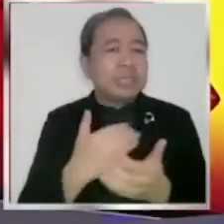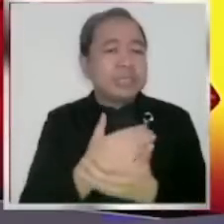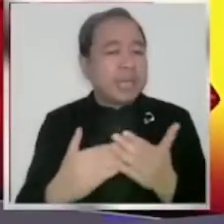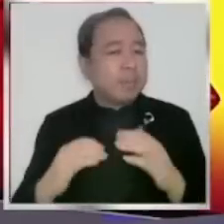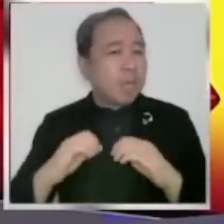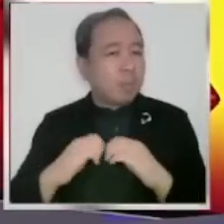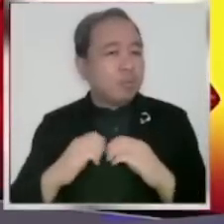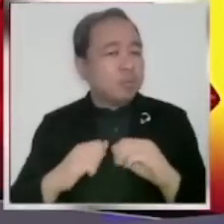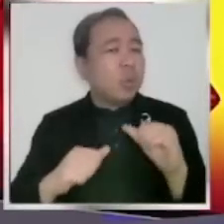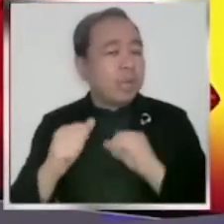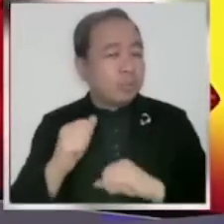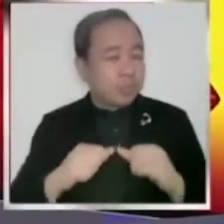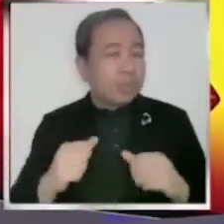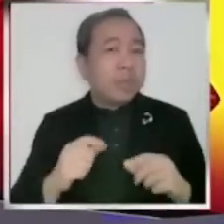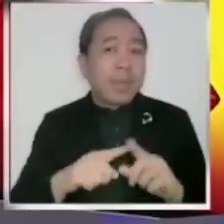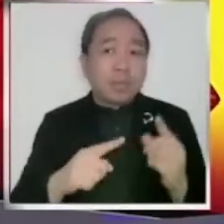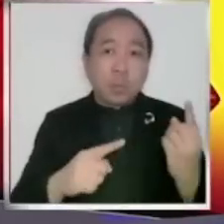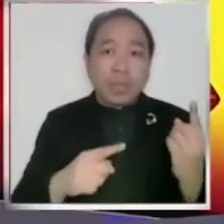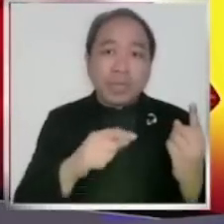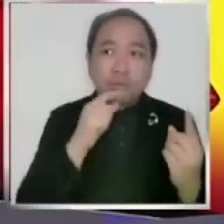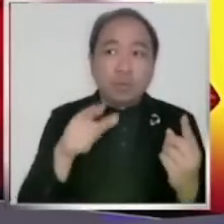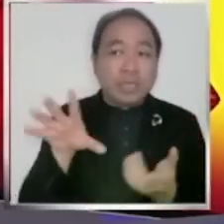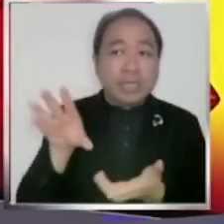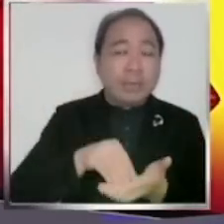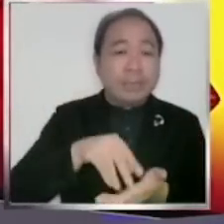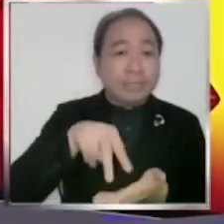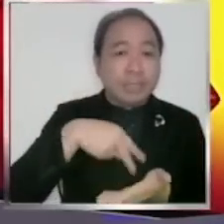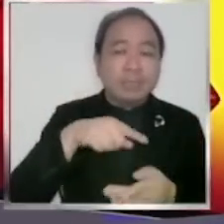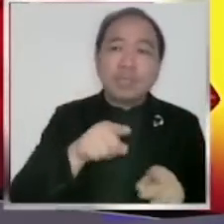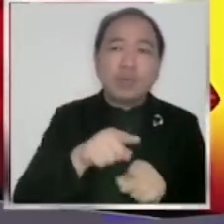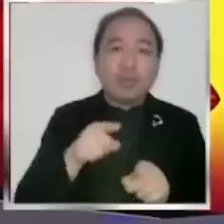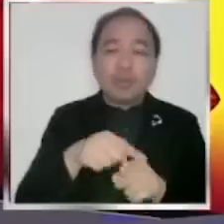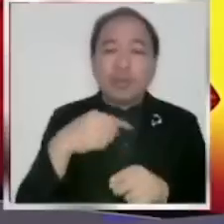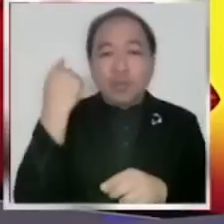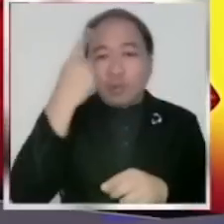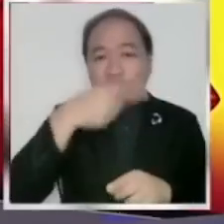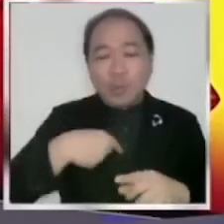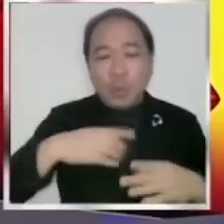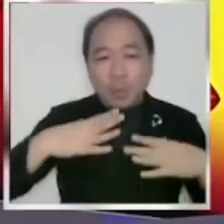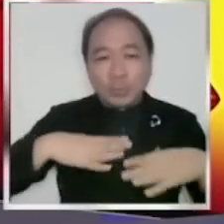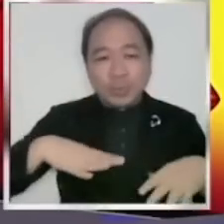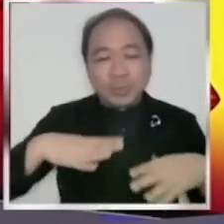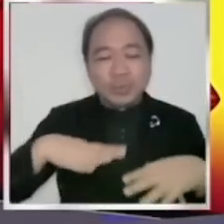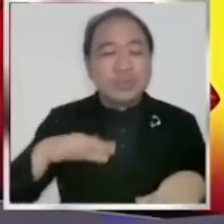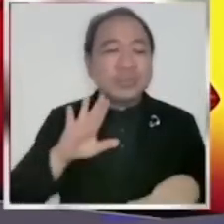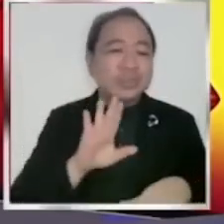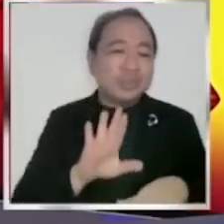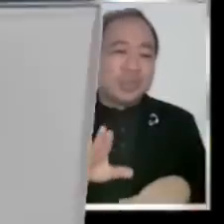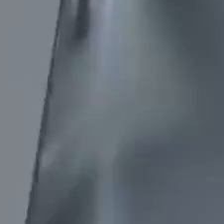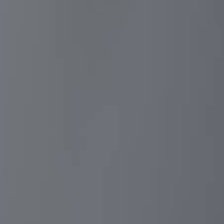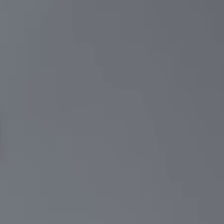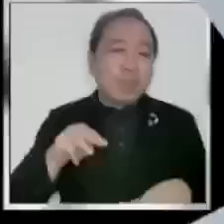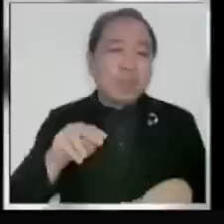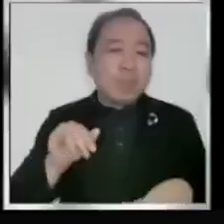hindi lang steps ang ginaya, kundi pati look ng primetime queen. Makichika tayo kay Nelson Canlas.